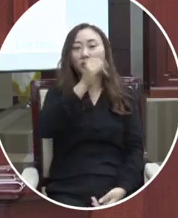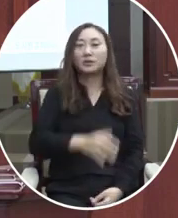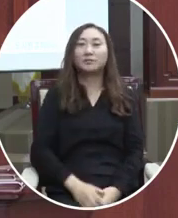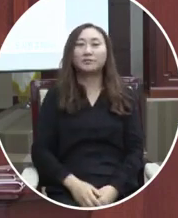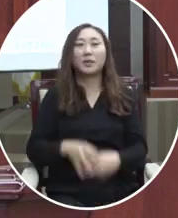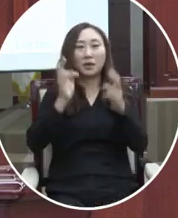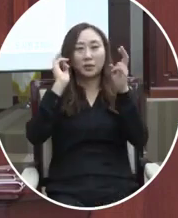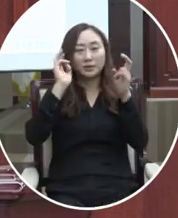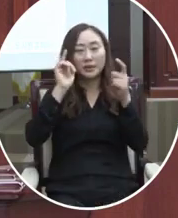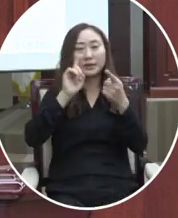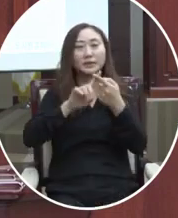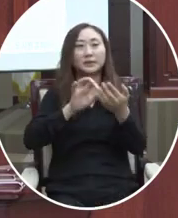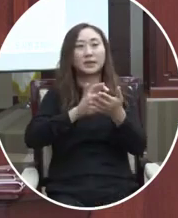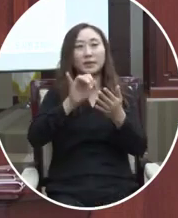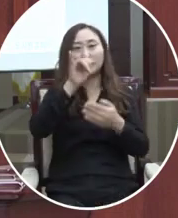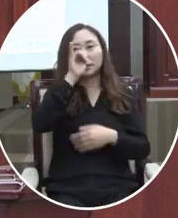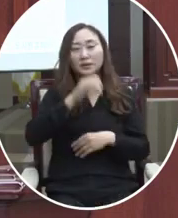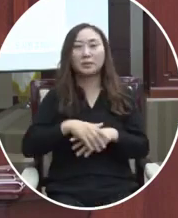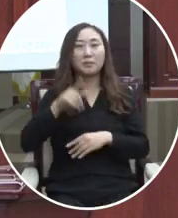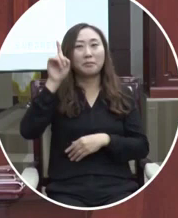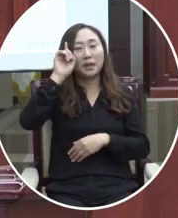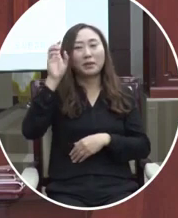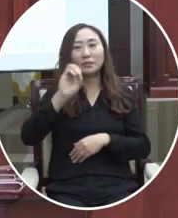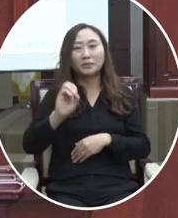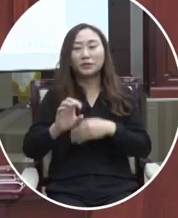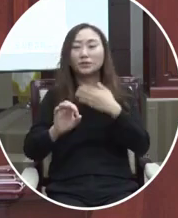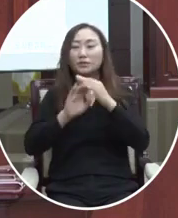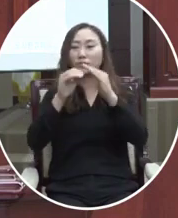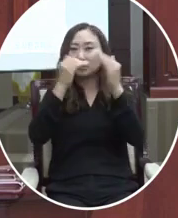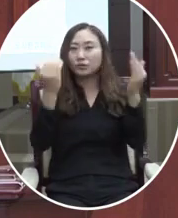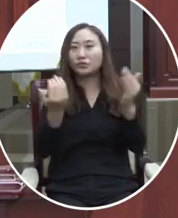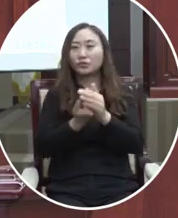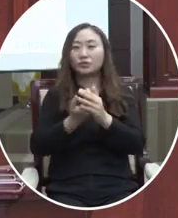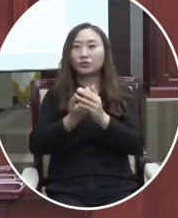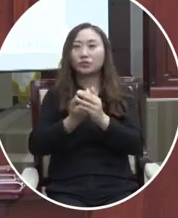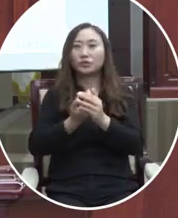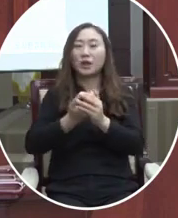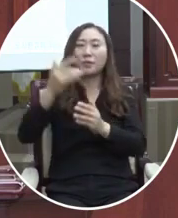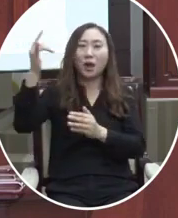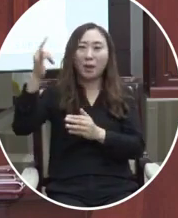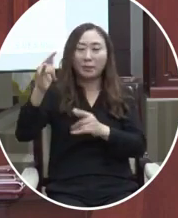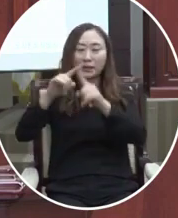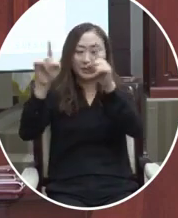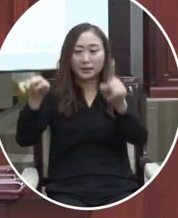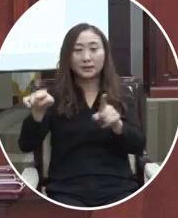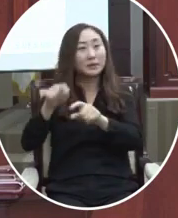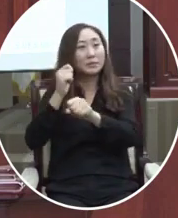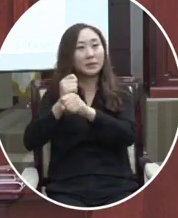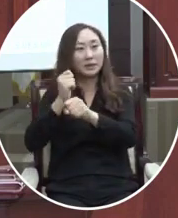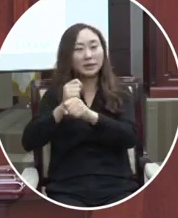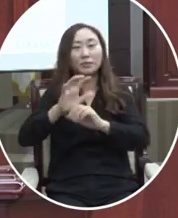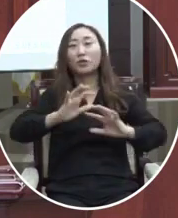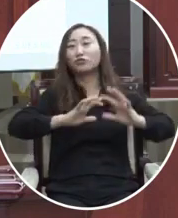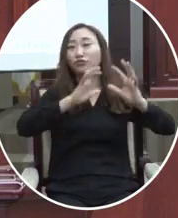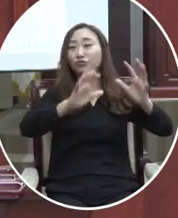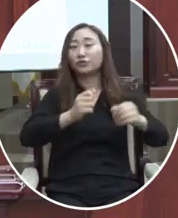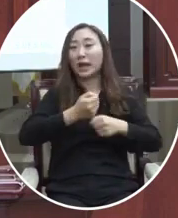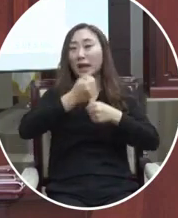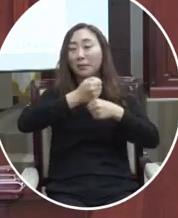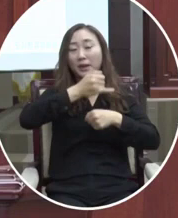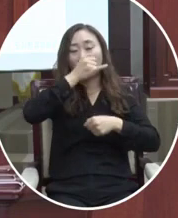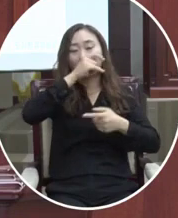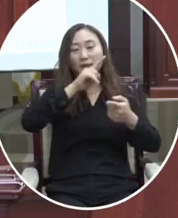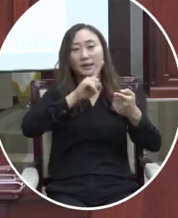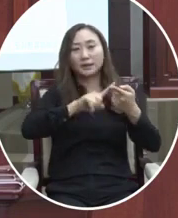기업이 사용하는 전력의 100%를 2050년까지 태양광, 풍력 등 재생에너지로만 충당하겠다는 국제 캠페인인